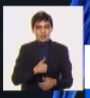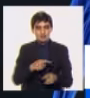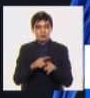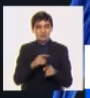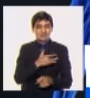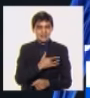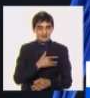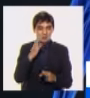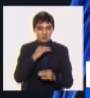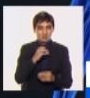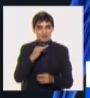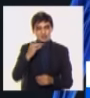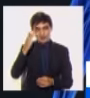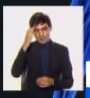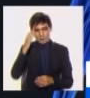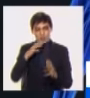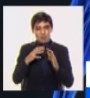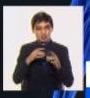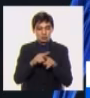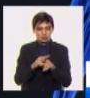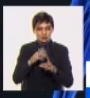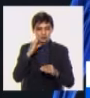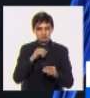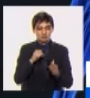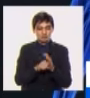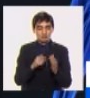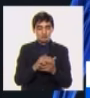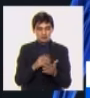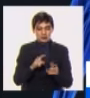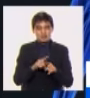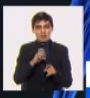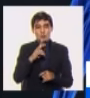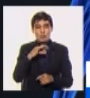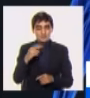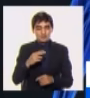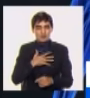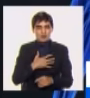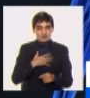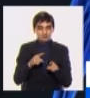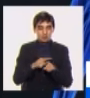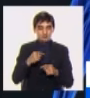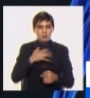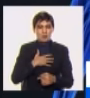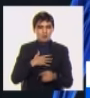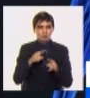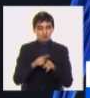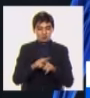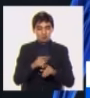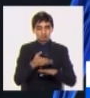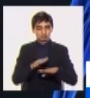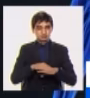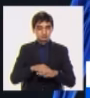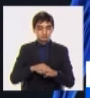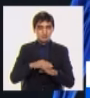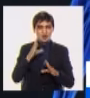может разрушать головной мозг а дыхательная система после к вид не способна выдерживать серьезных нагрузок лёгкие